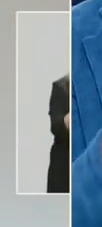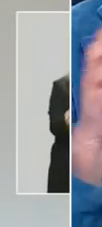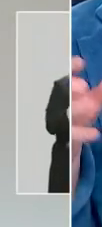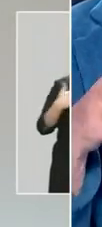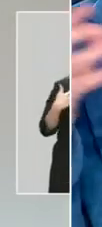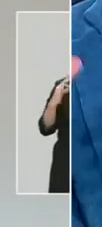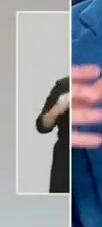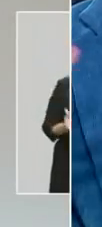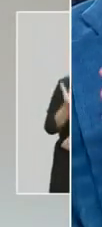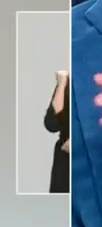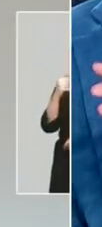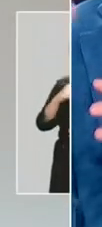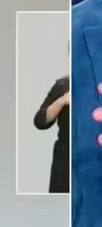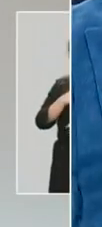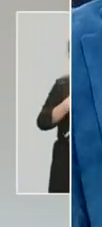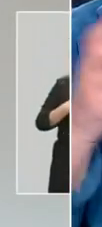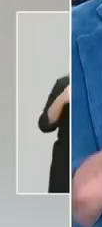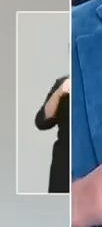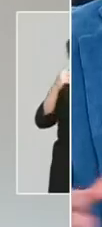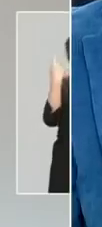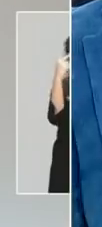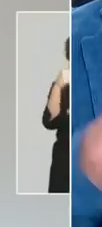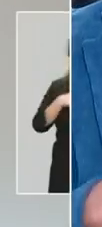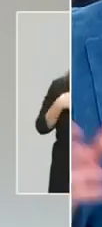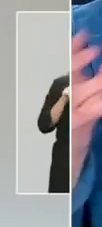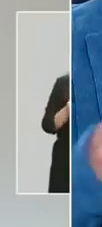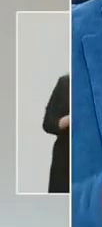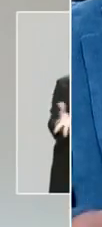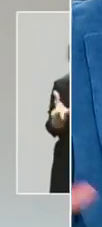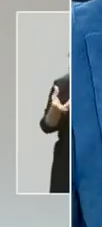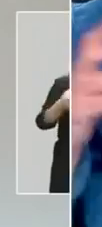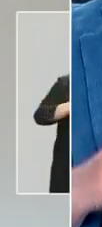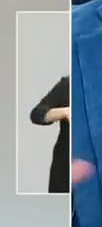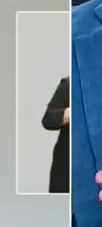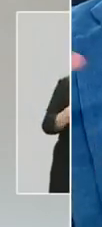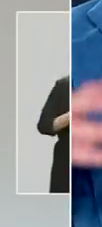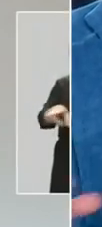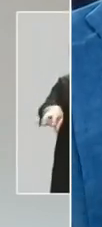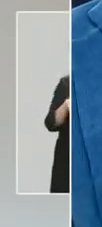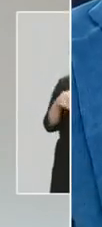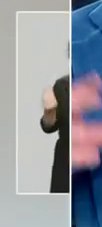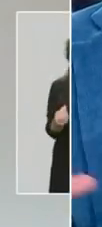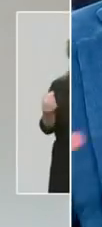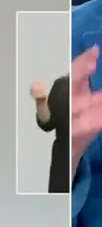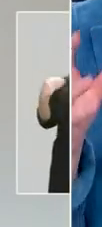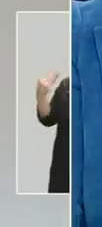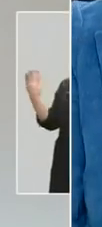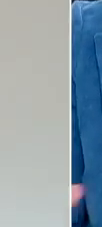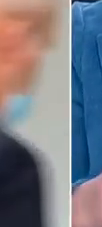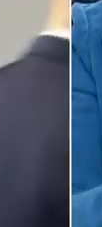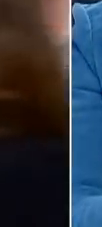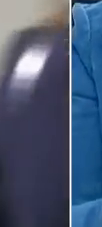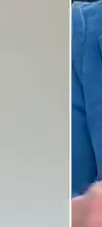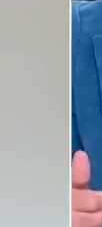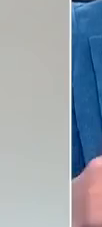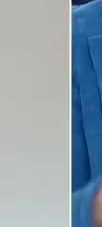encore une fois, il n'y a pas de transformation de ce pass, mais on l'a dit, c'est la même logique, ce sont les non-vaccinés qui vont effectivement sont visés à la